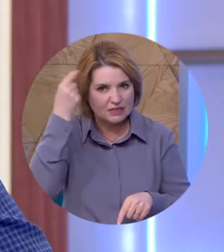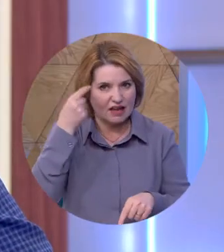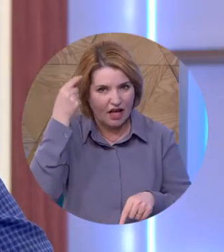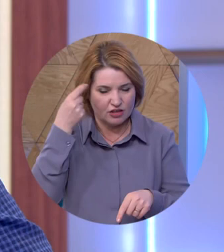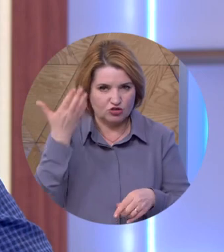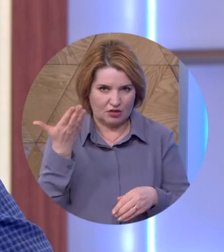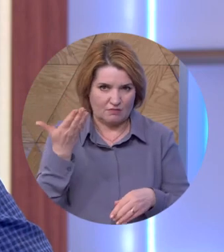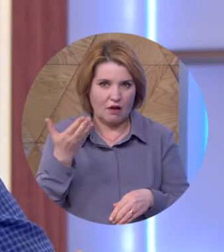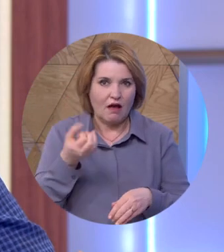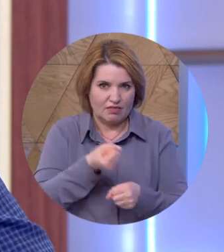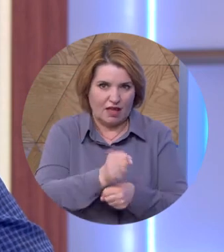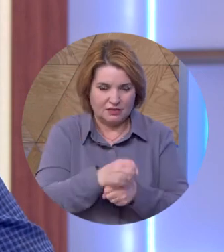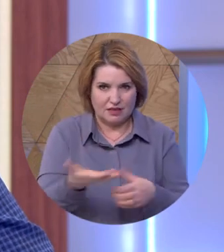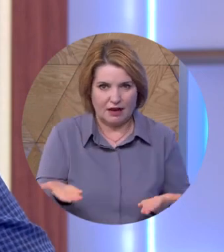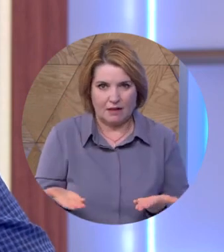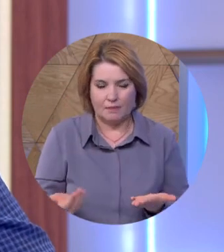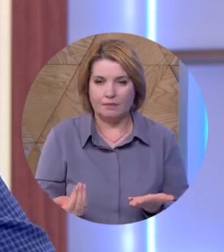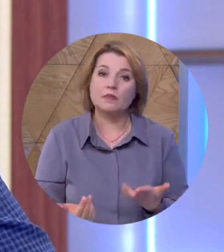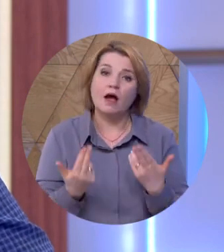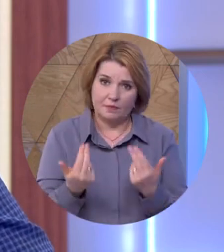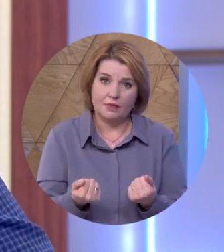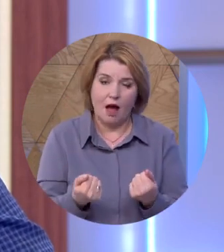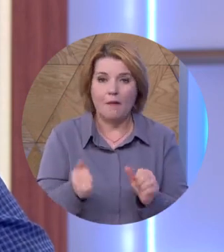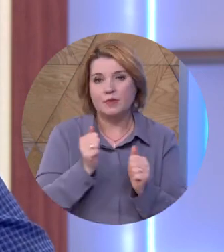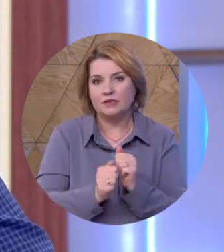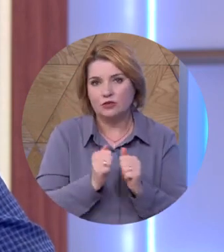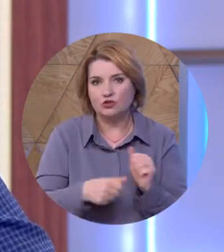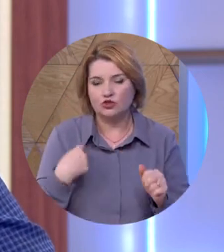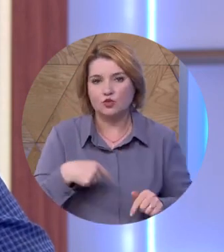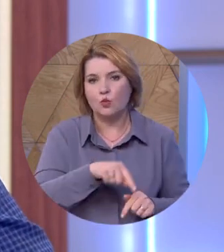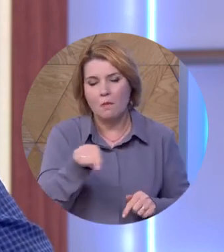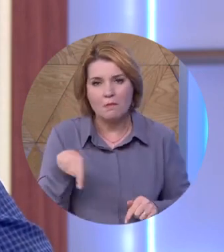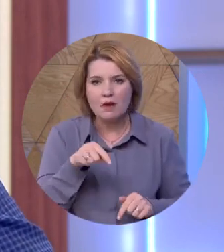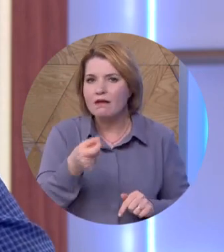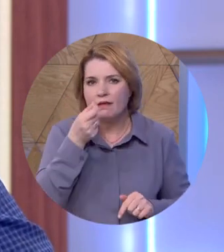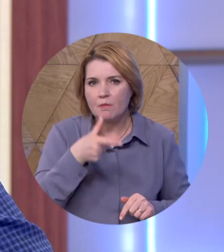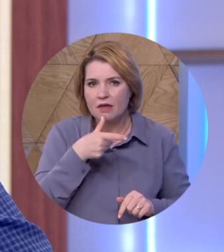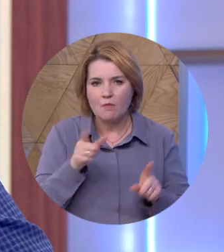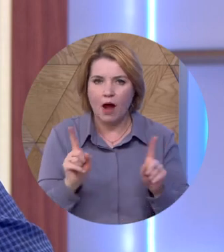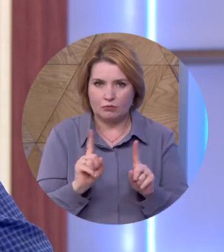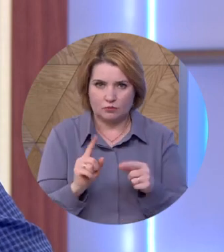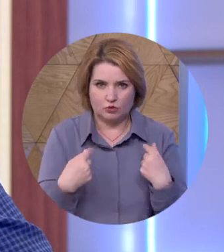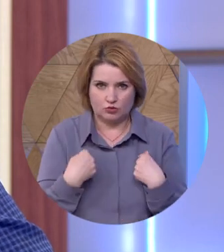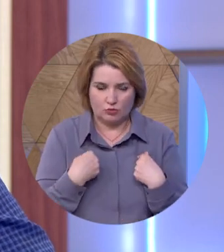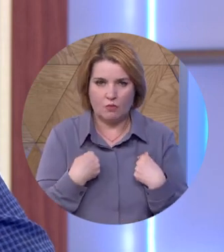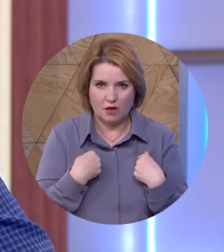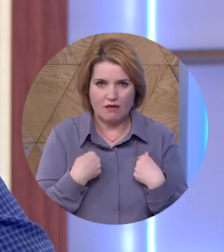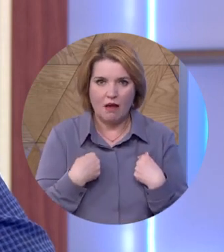Да, абсолютно верно, что зачастую мы не понимаем, что подвергаемся психологическому